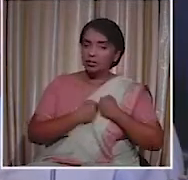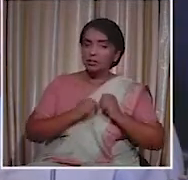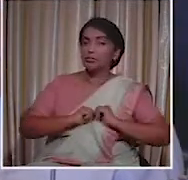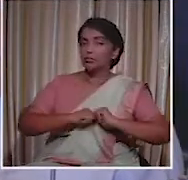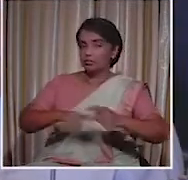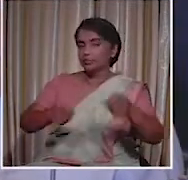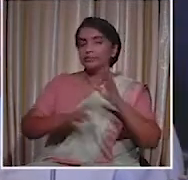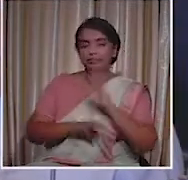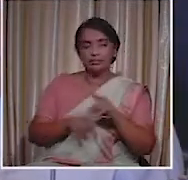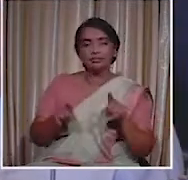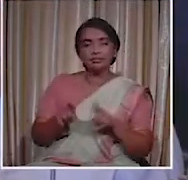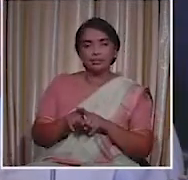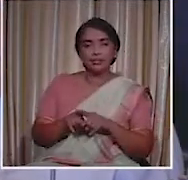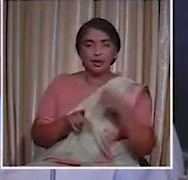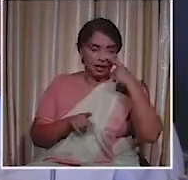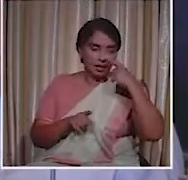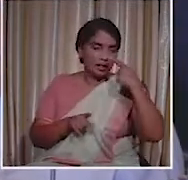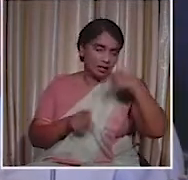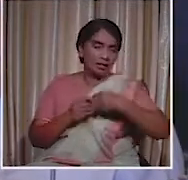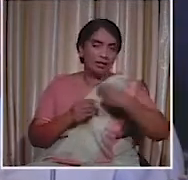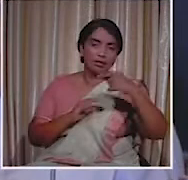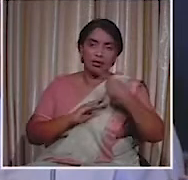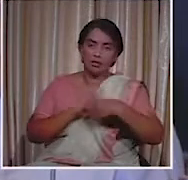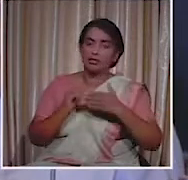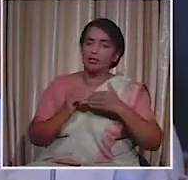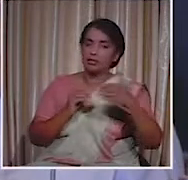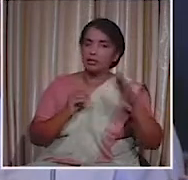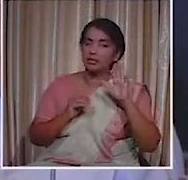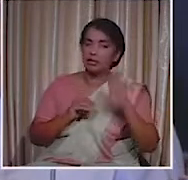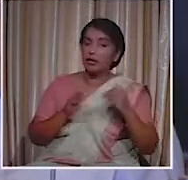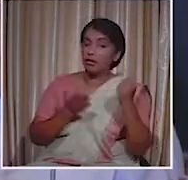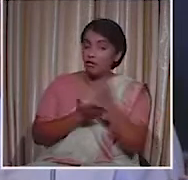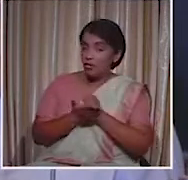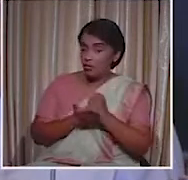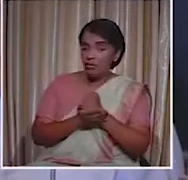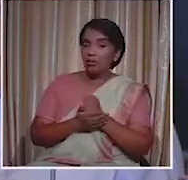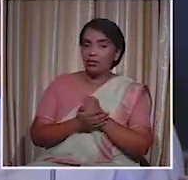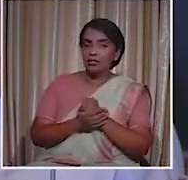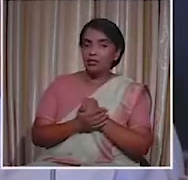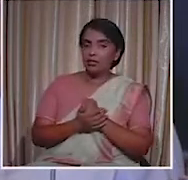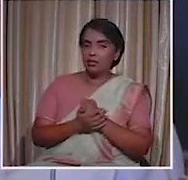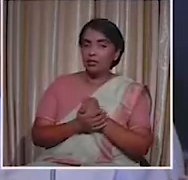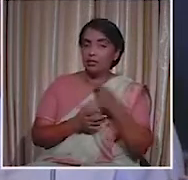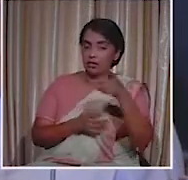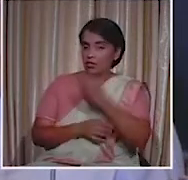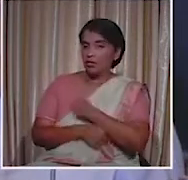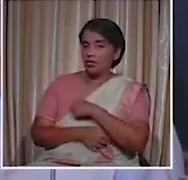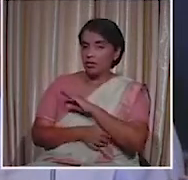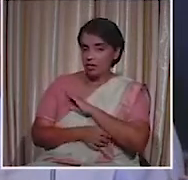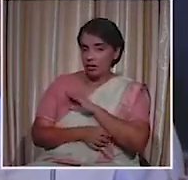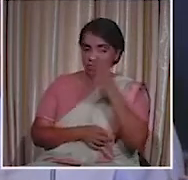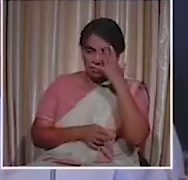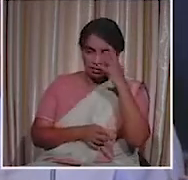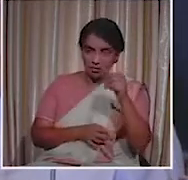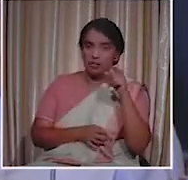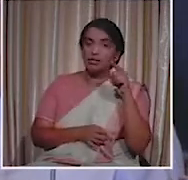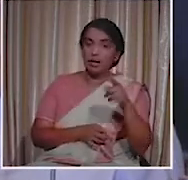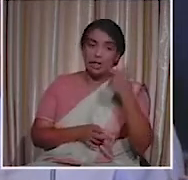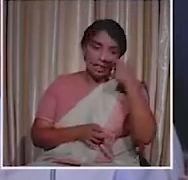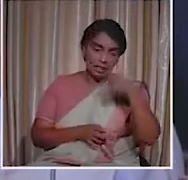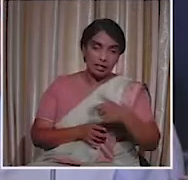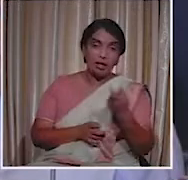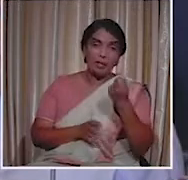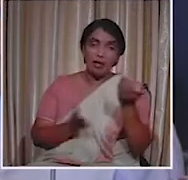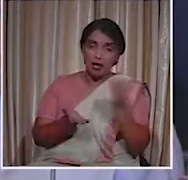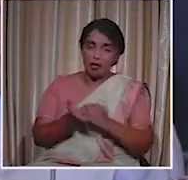කරන්න තෙල් ලබලා දෙන්න රට ගෙනියන්න ඒ සම්පූර්ණ ප්‍රමාණය ගැන ඔබ වහන්සේ මතක තියා ගන්න ඕනේ දැන් තෙල් මිල ආපහු